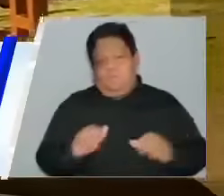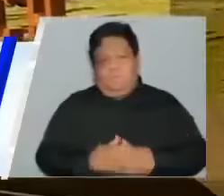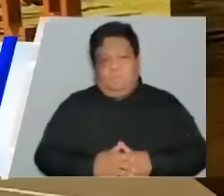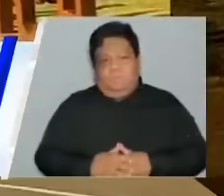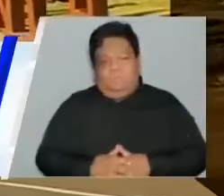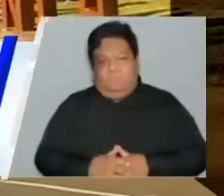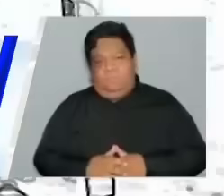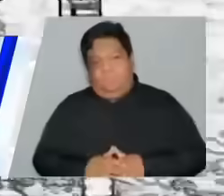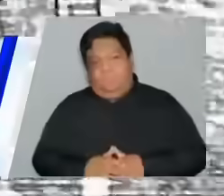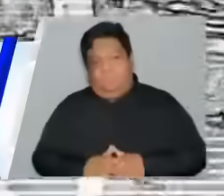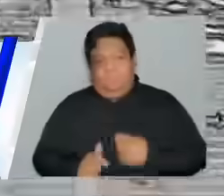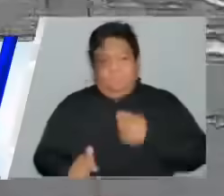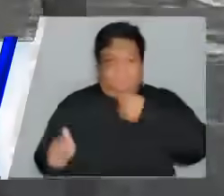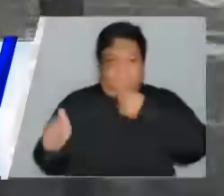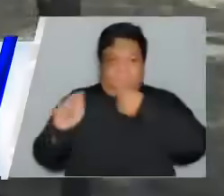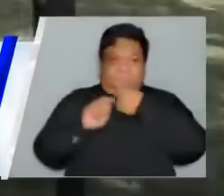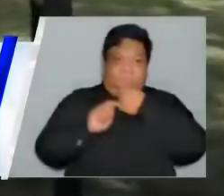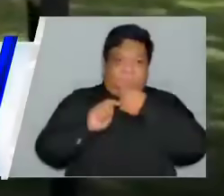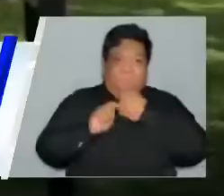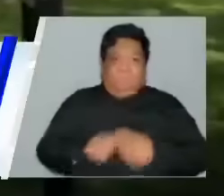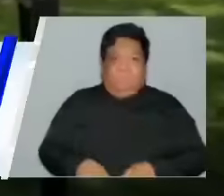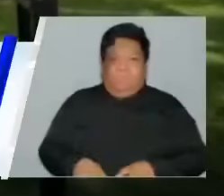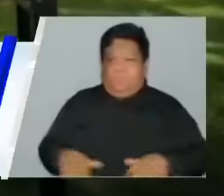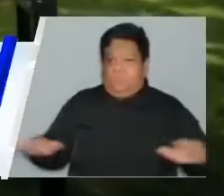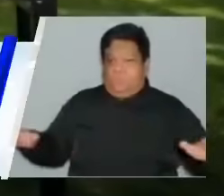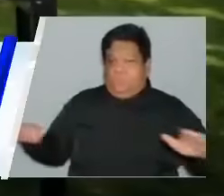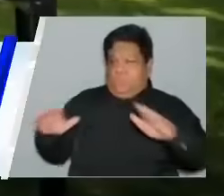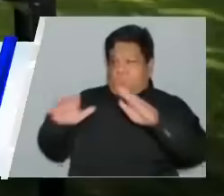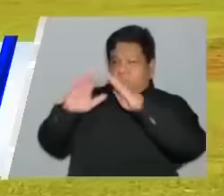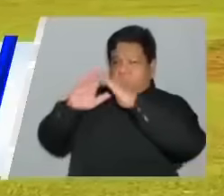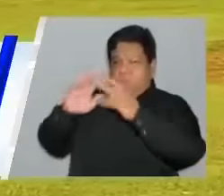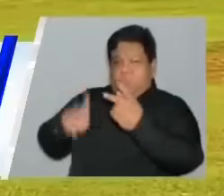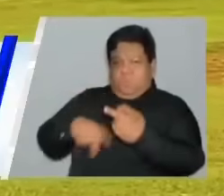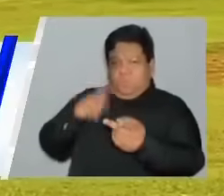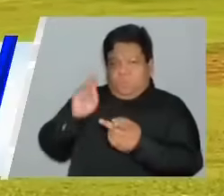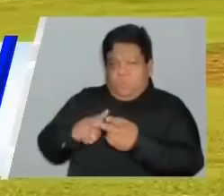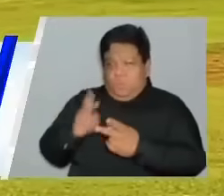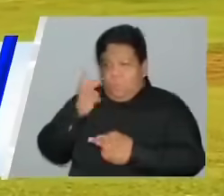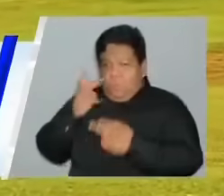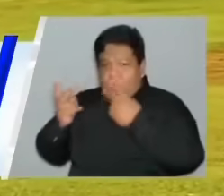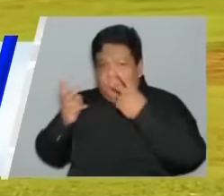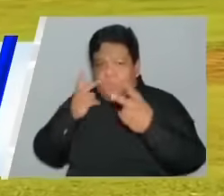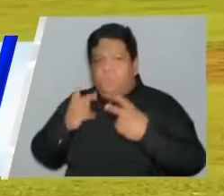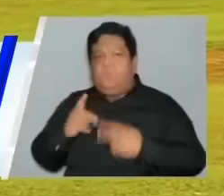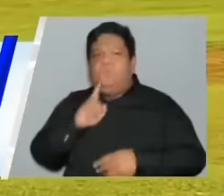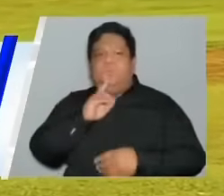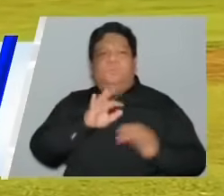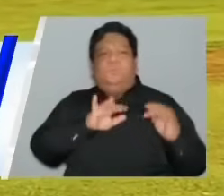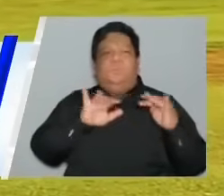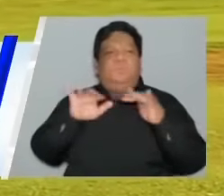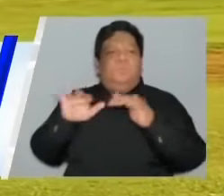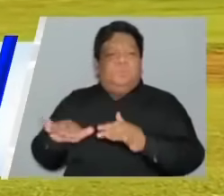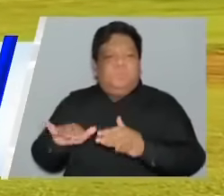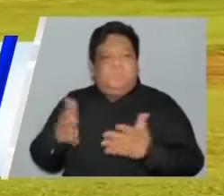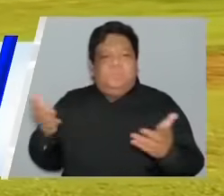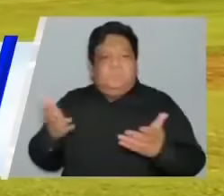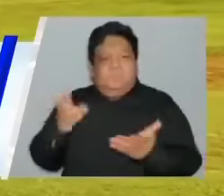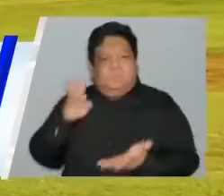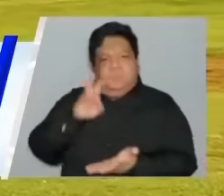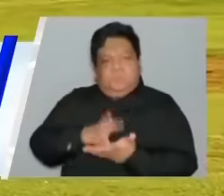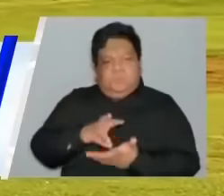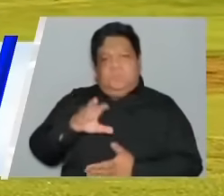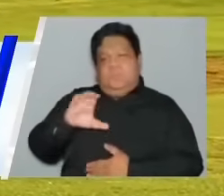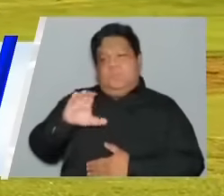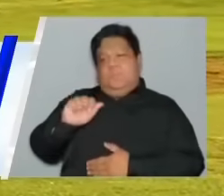Perfect cone, perfect view. Kaya dinarayo ang Quitinan Hills sa Kamaligalbay dahil sa